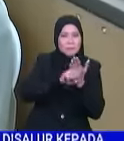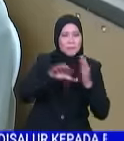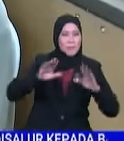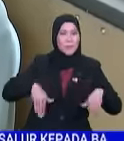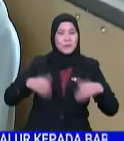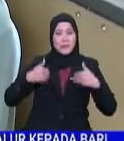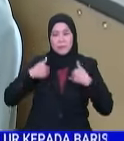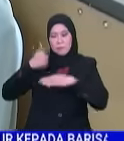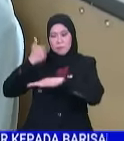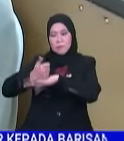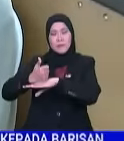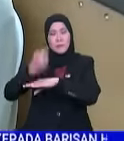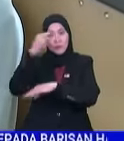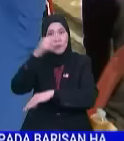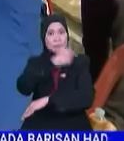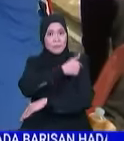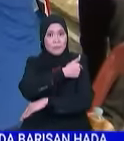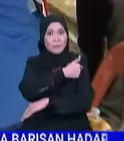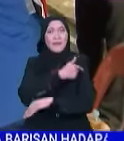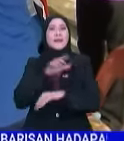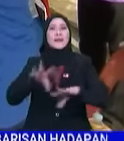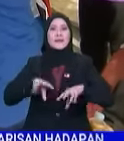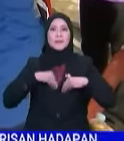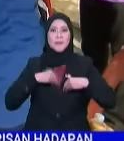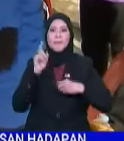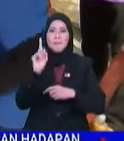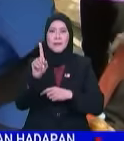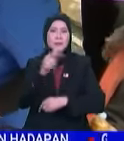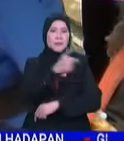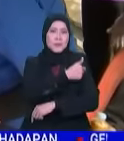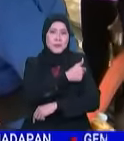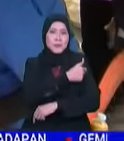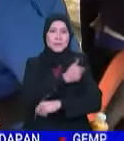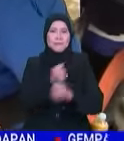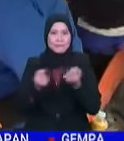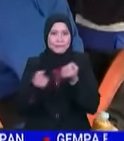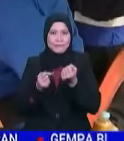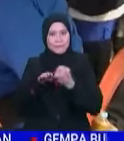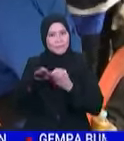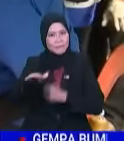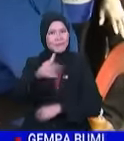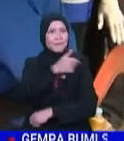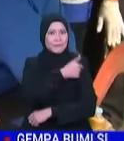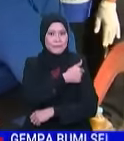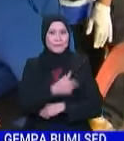mempunyai janji temu untuk vaksinasi menerima suntikan dos pertama masing-masing.